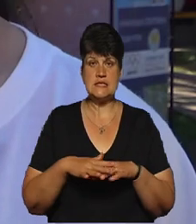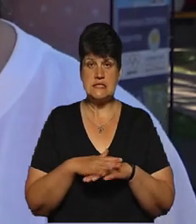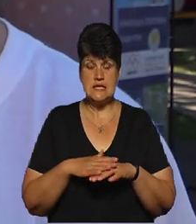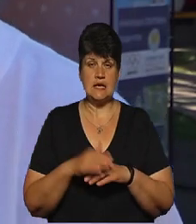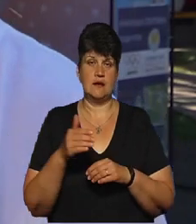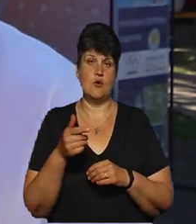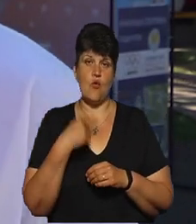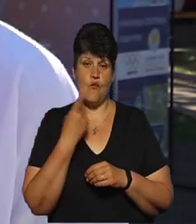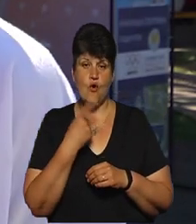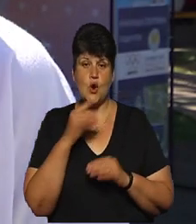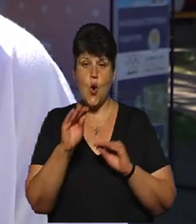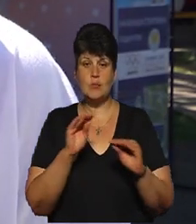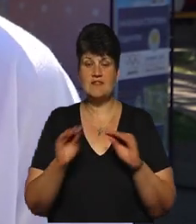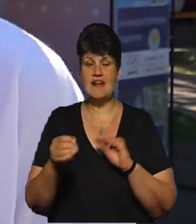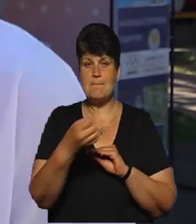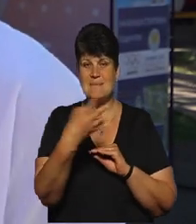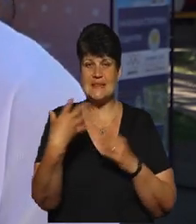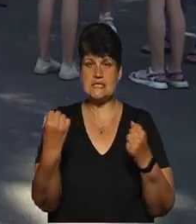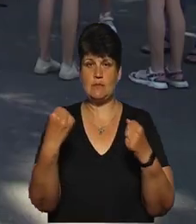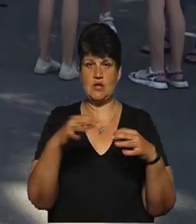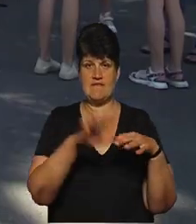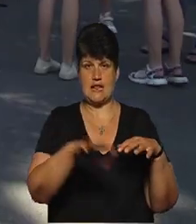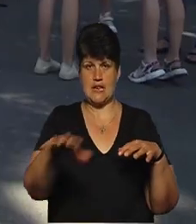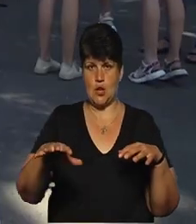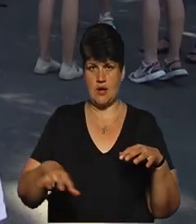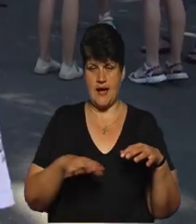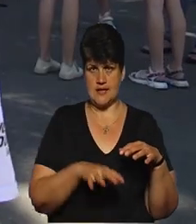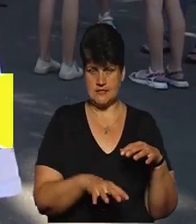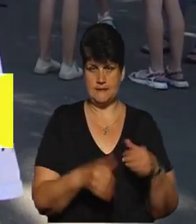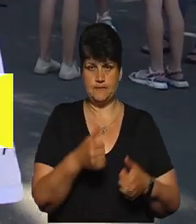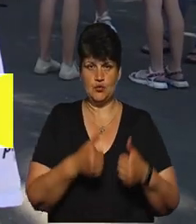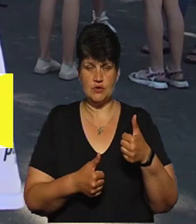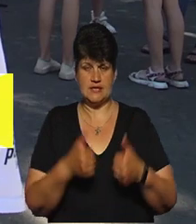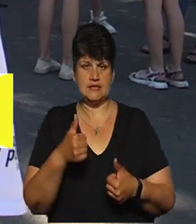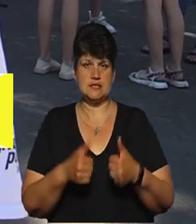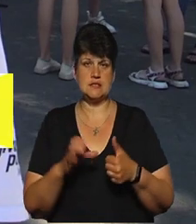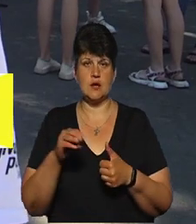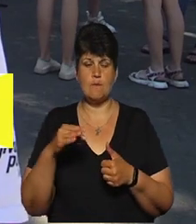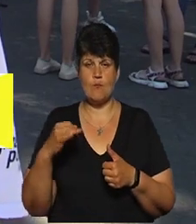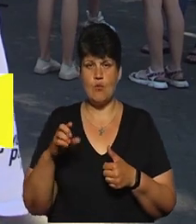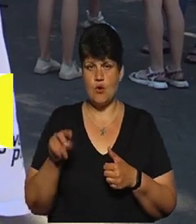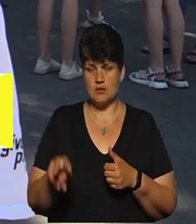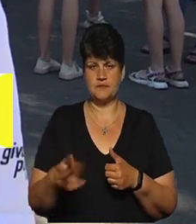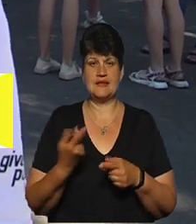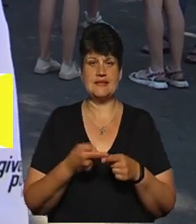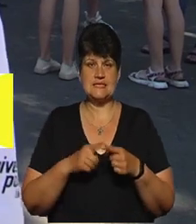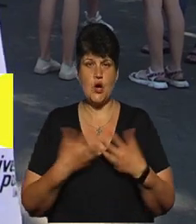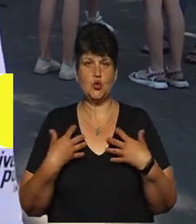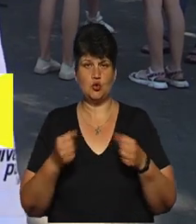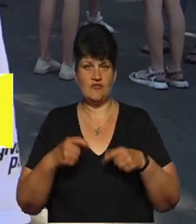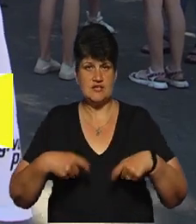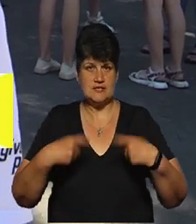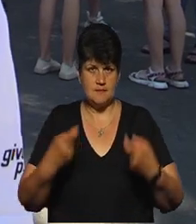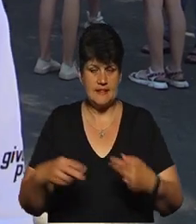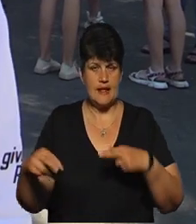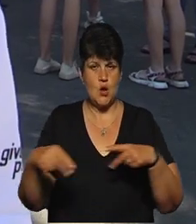каже, облаштували 15 спортивних локацій. Турнірів зі стрітболу, це символічний оздоровчий забіг, це танцювальна